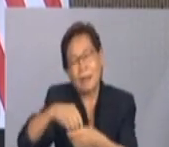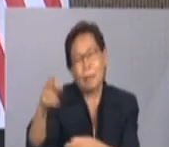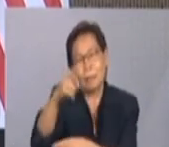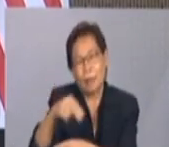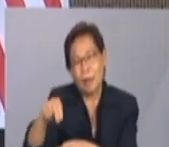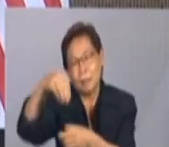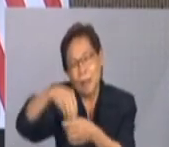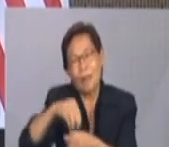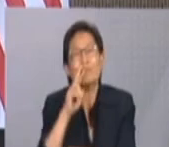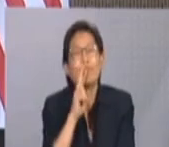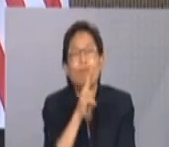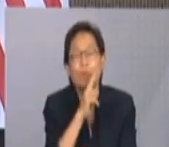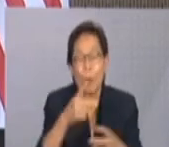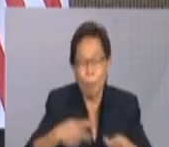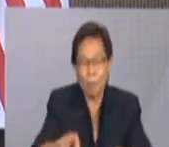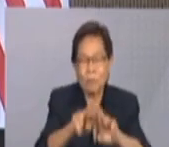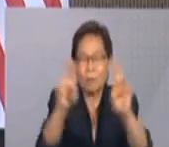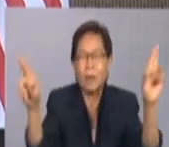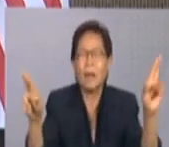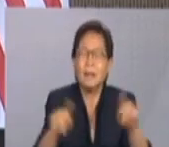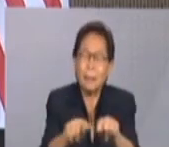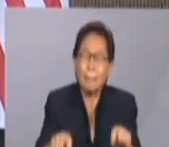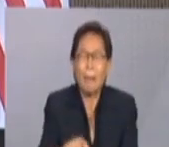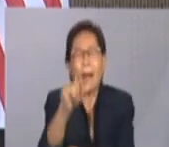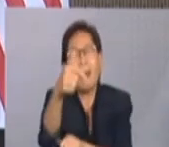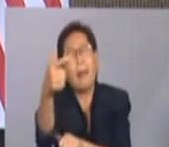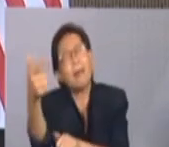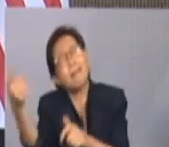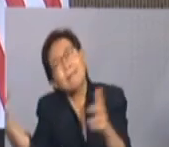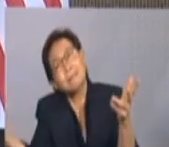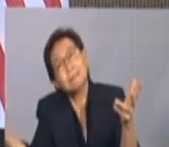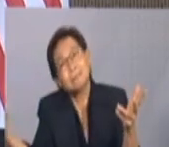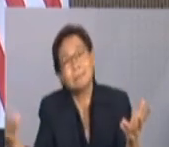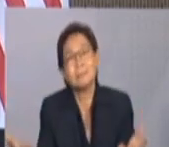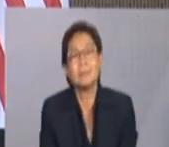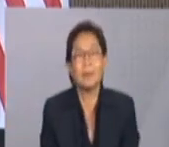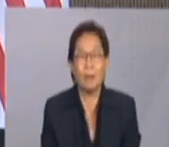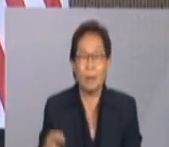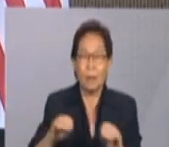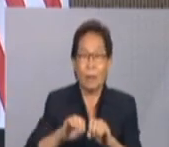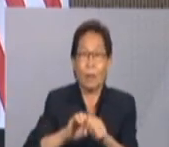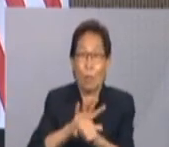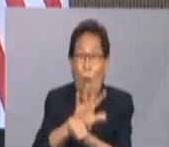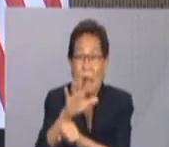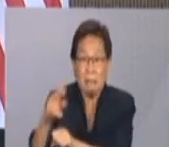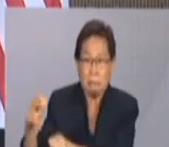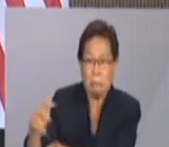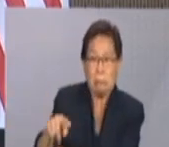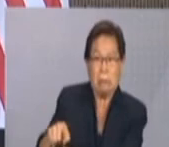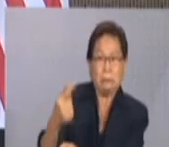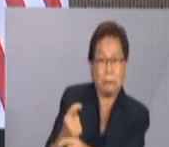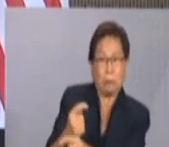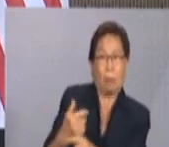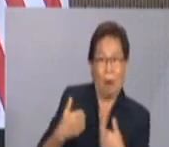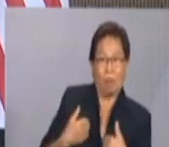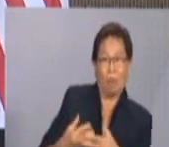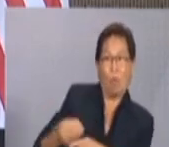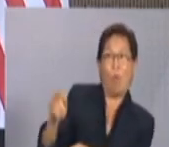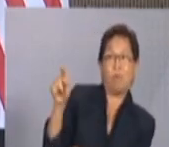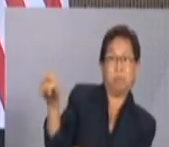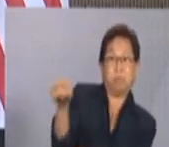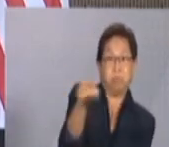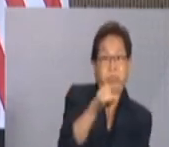restoran di Pasaraya dan ditempat-tempat lain wires commits membasmi tetap Anda Duos anda